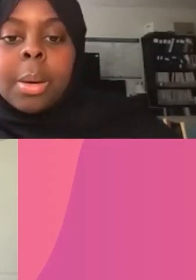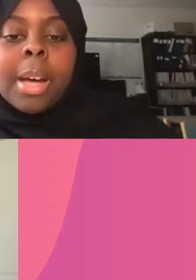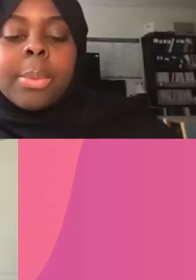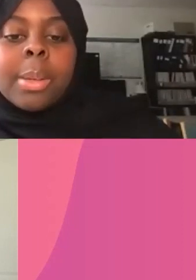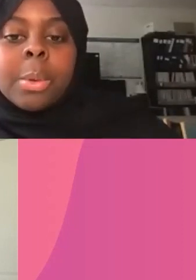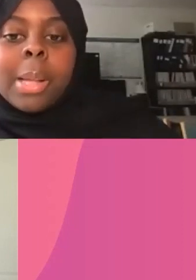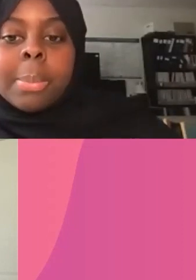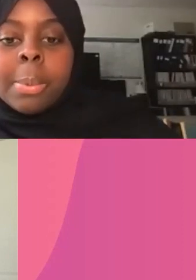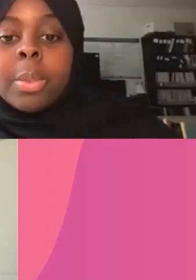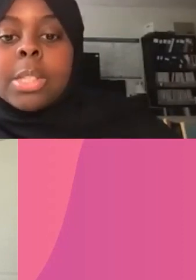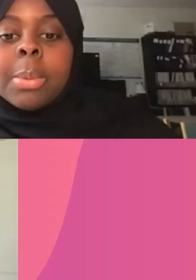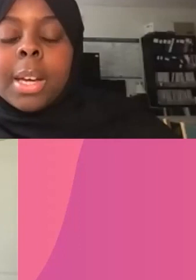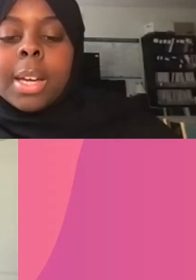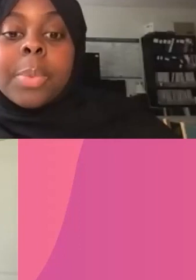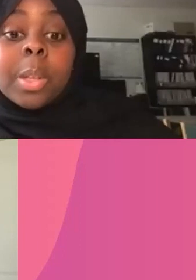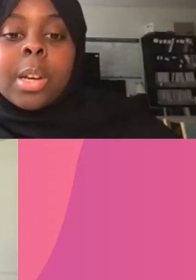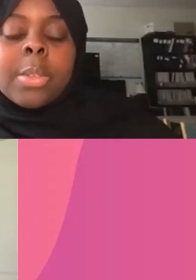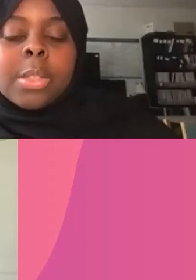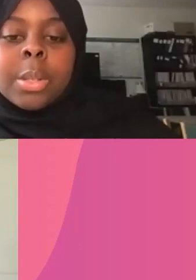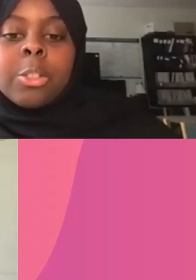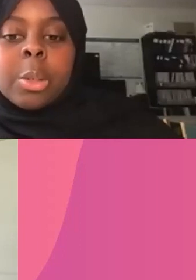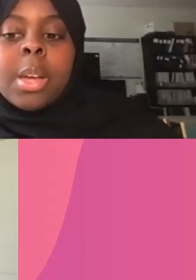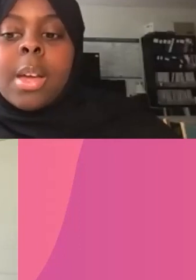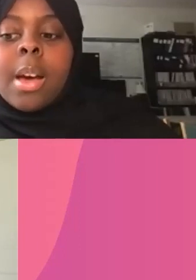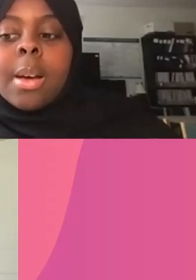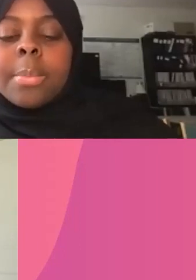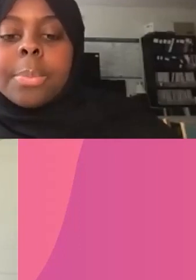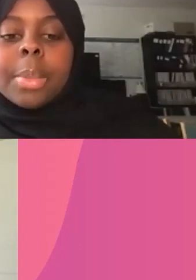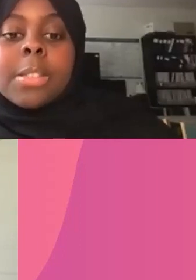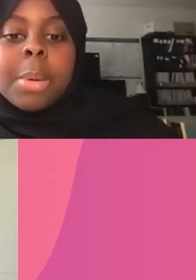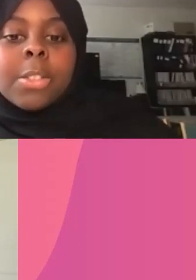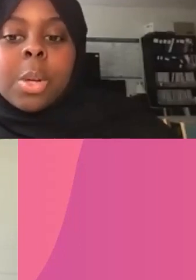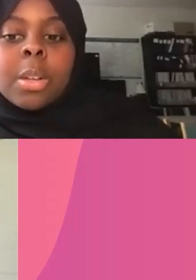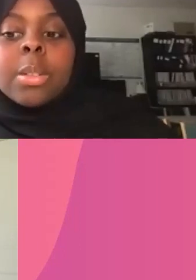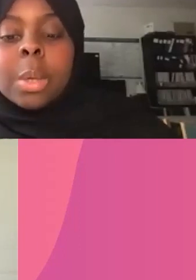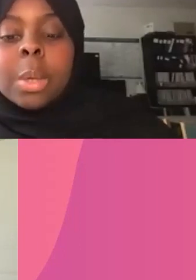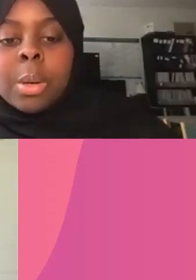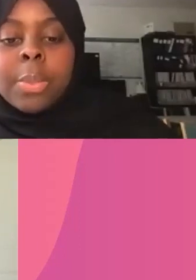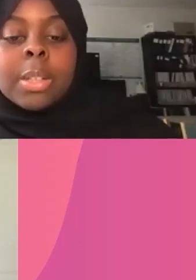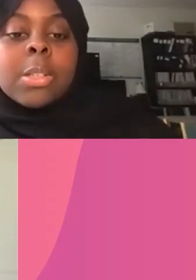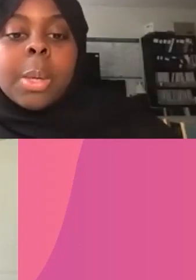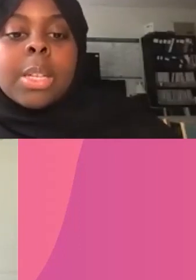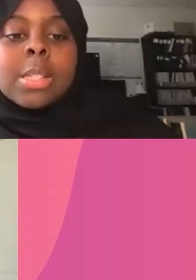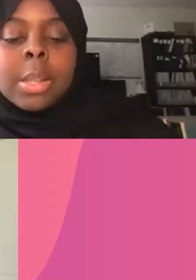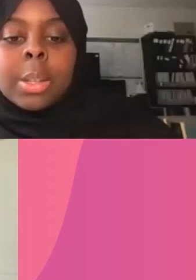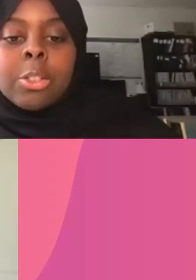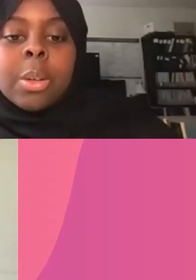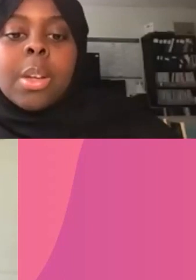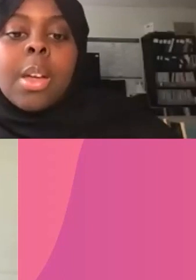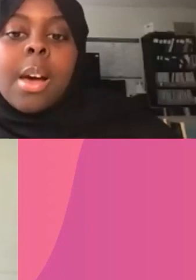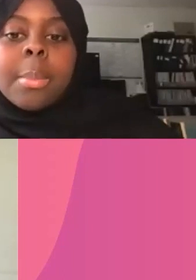de littérature. Donc, on s'est penché sur la littérature portant sur le cheminement clinique pour les personnes noires avec